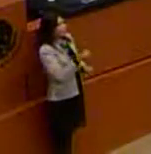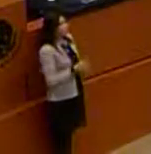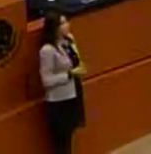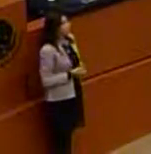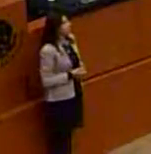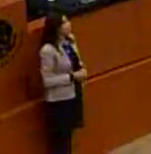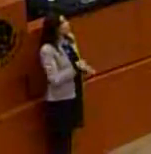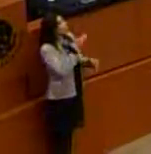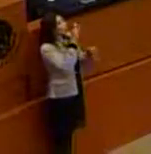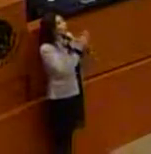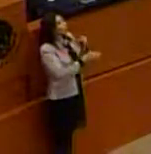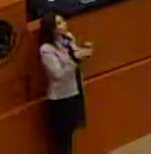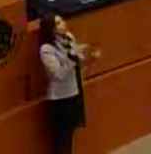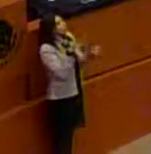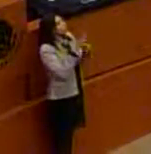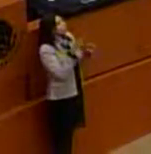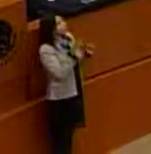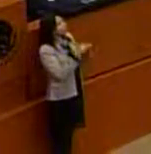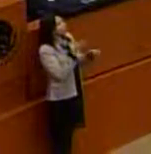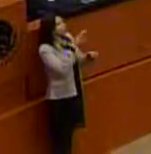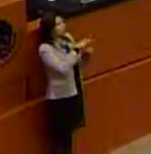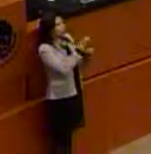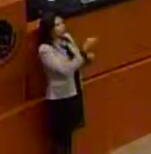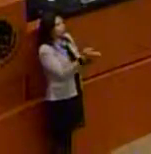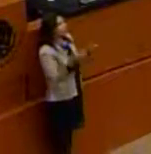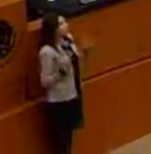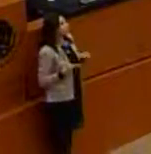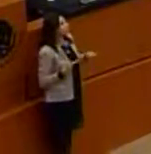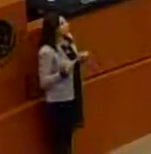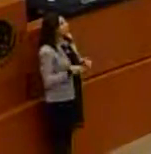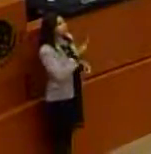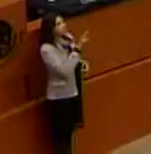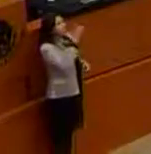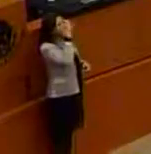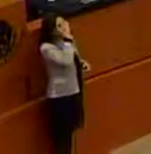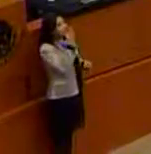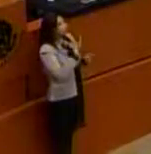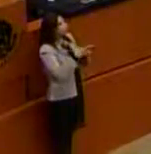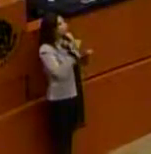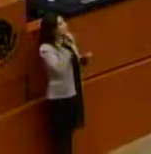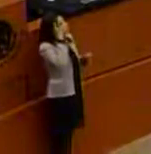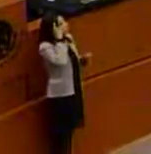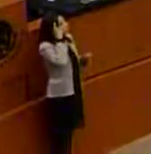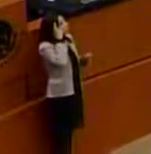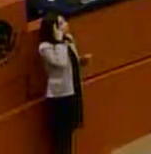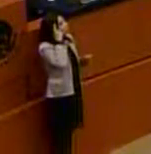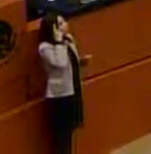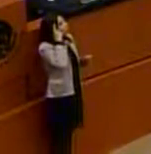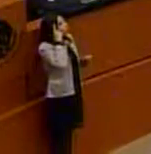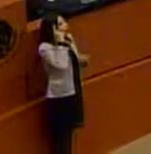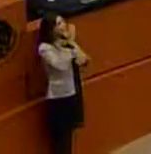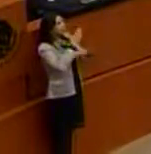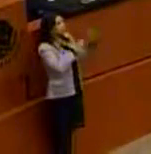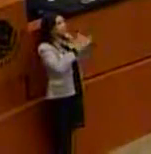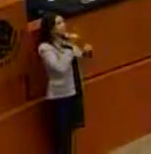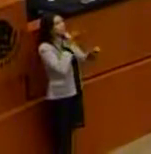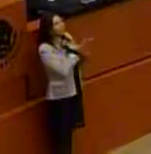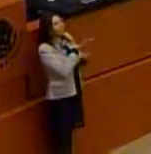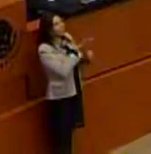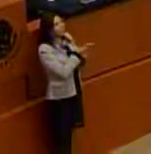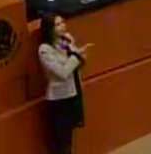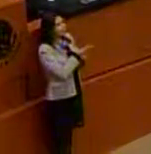Finalement, il y aura la votation populaire. Je dois vous avouer honnêtement que les chances de succès sont encore un peu